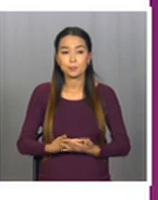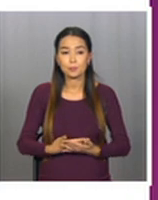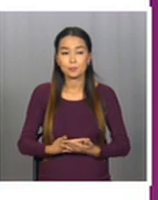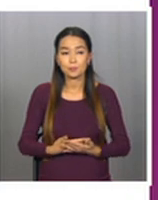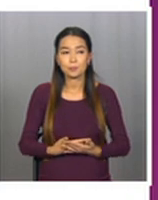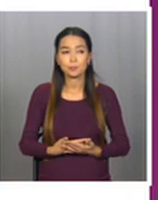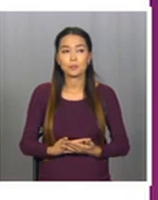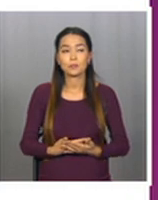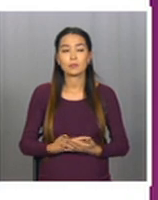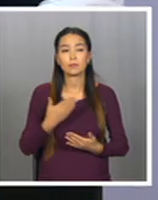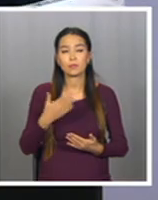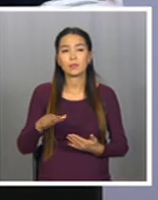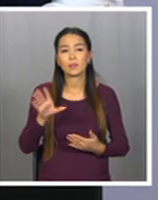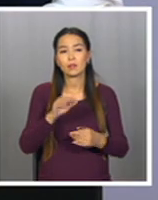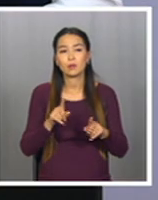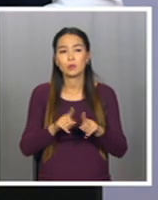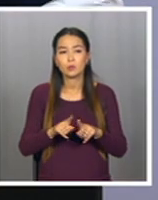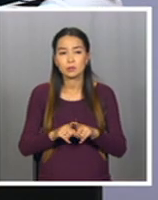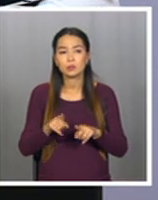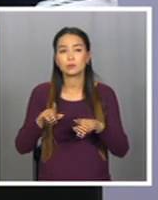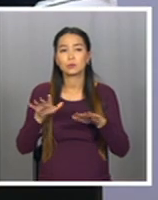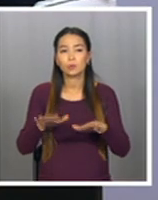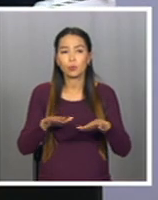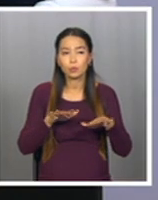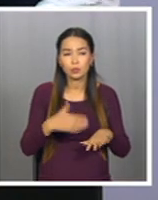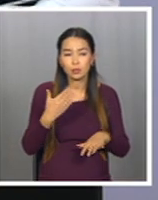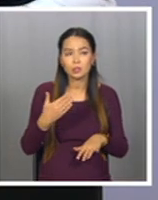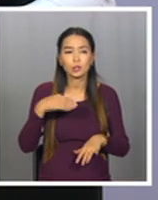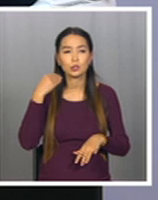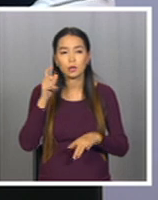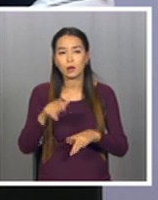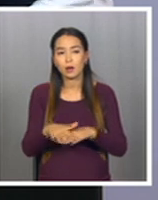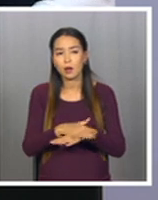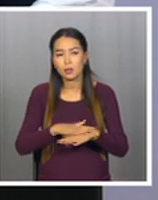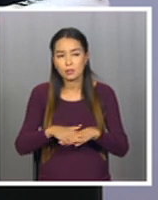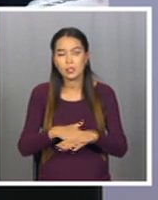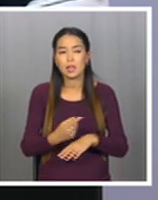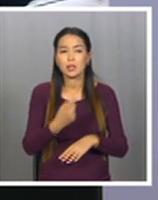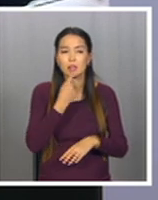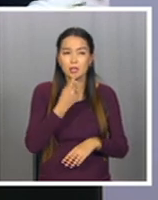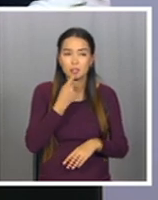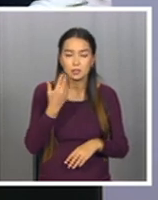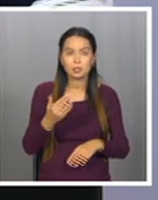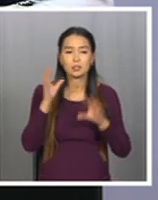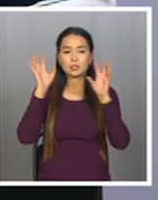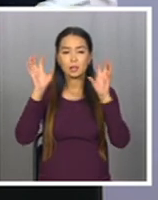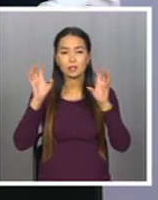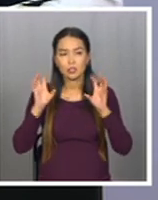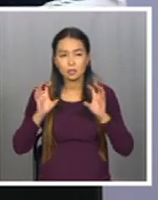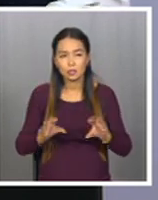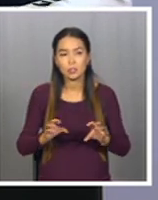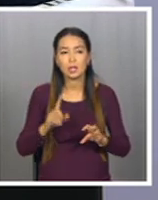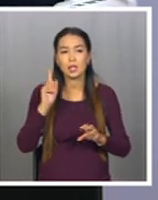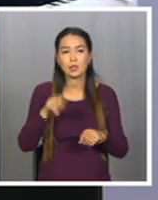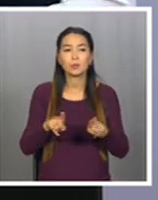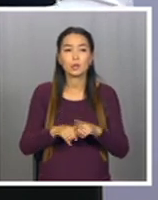тілдес соғдылар сол жергілікті түркі халқының тілін, салт-дәстүрін, тіпті де